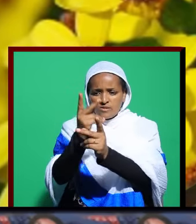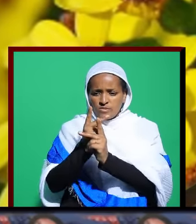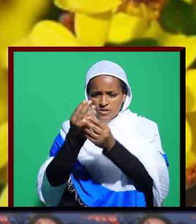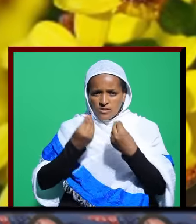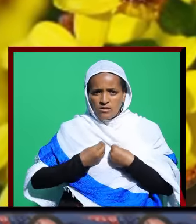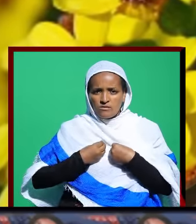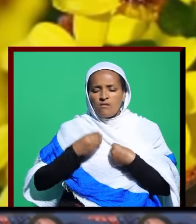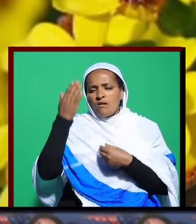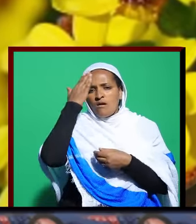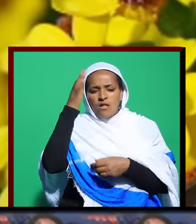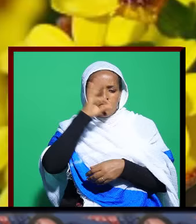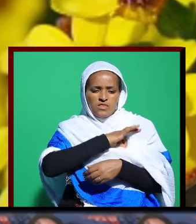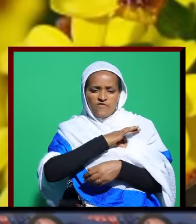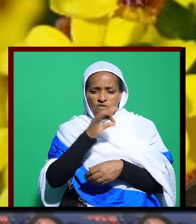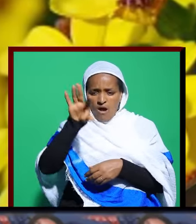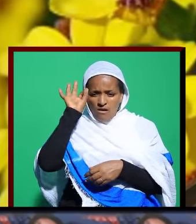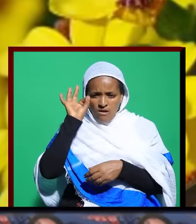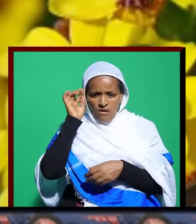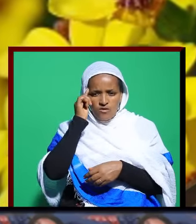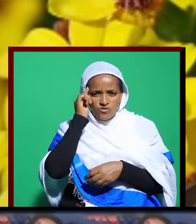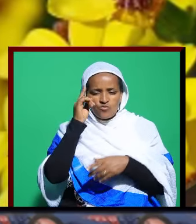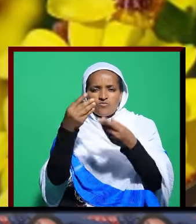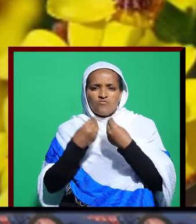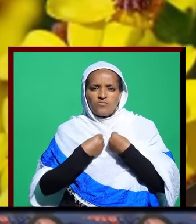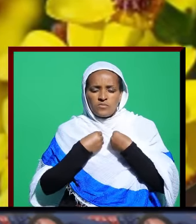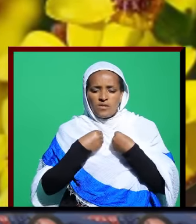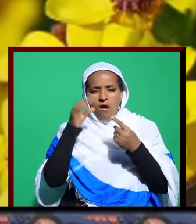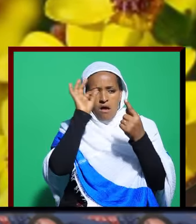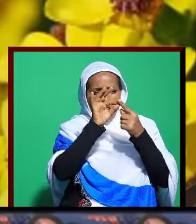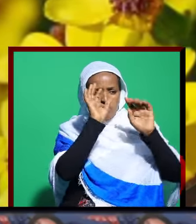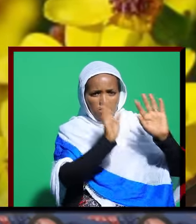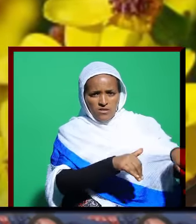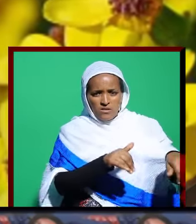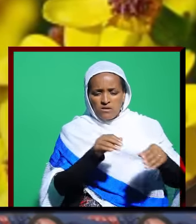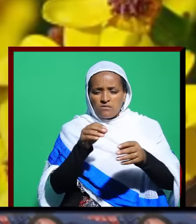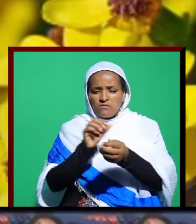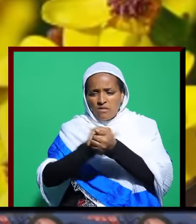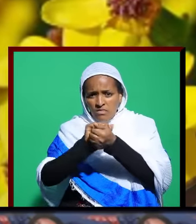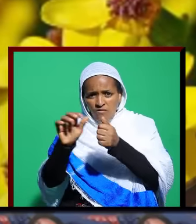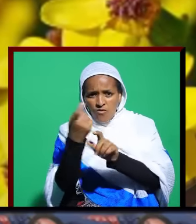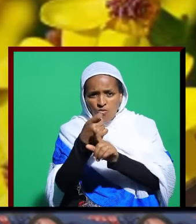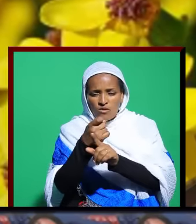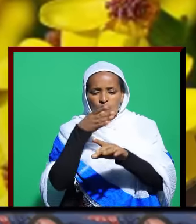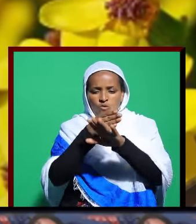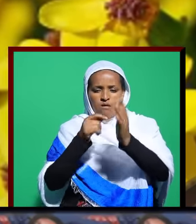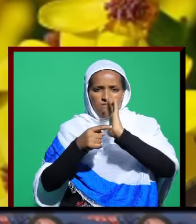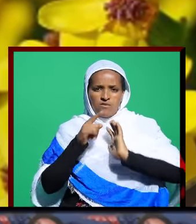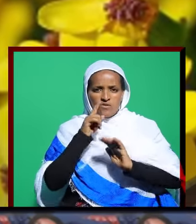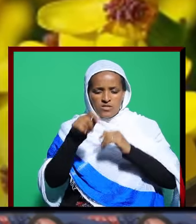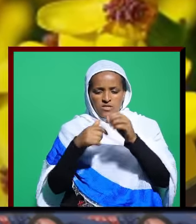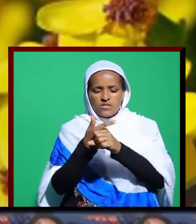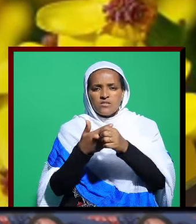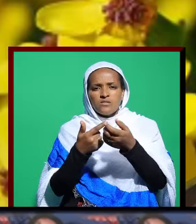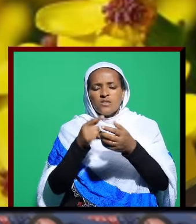ለምን እንደሚያበድር ያውቃል። አትራፊ መሆኑን አውቆ ነው የሚሰጠን። ለተበደርንበት ዓላማ መዋል ትተን ግን ካባከን ነው ተጠያቂዎች ነን እኛ። ስለዚህ